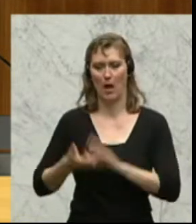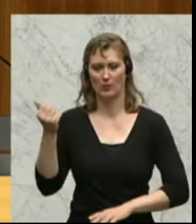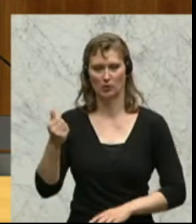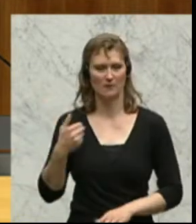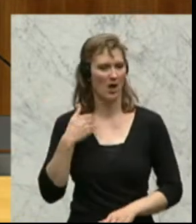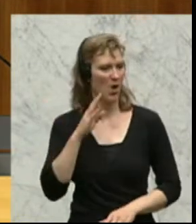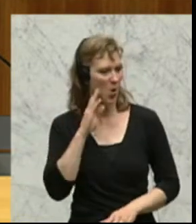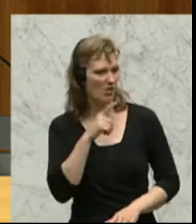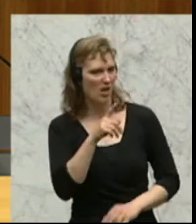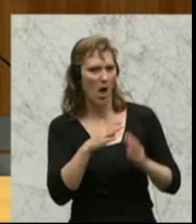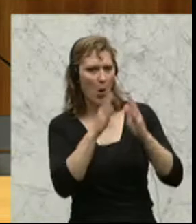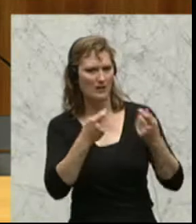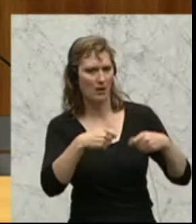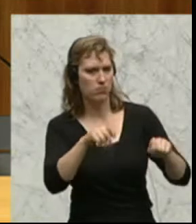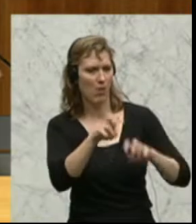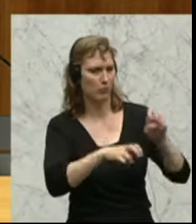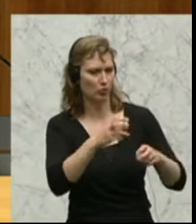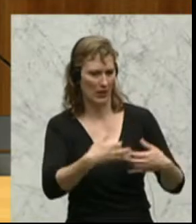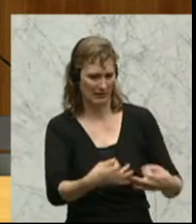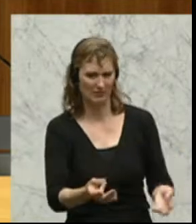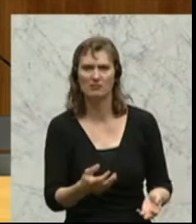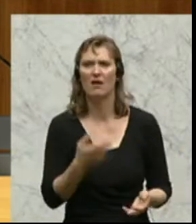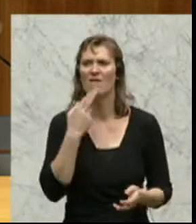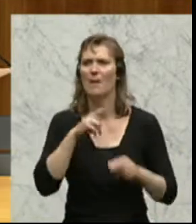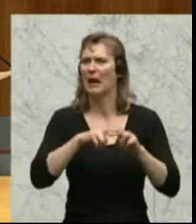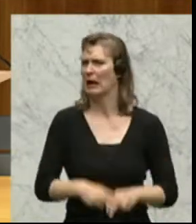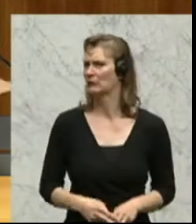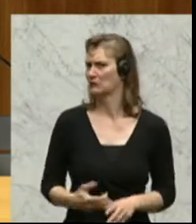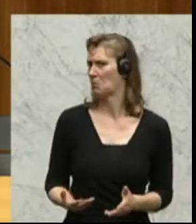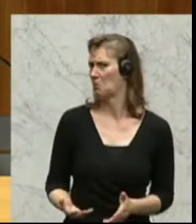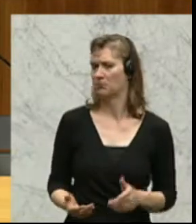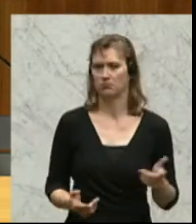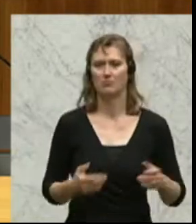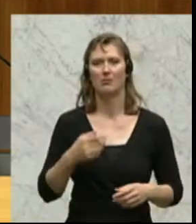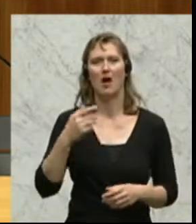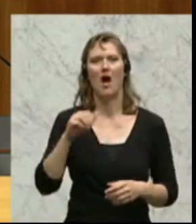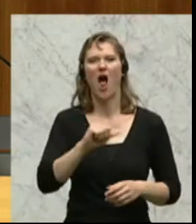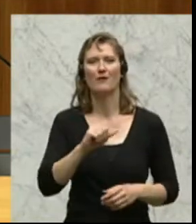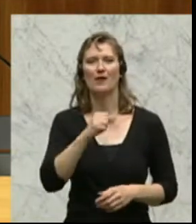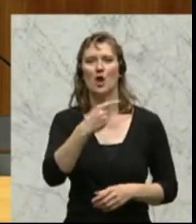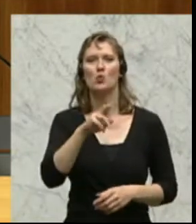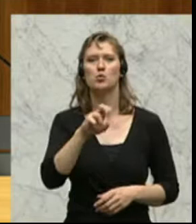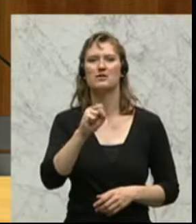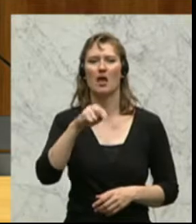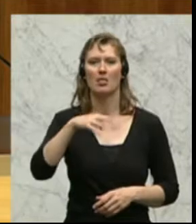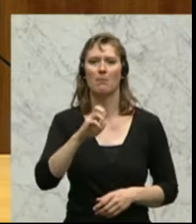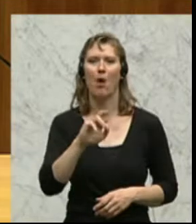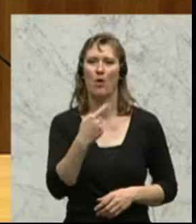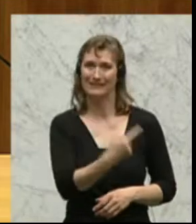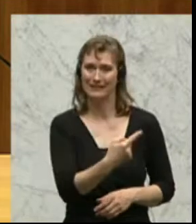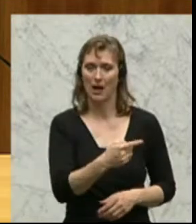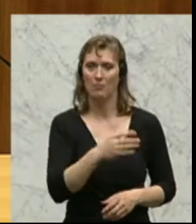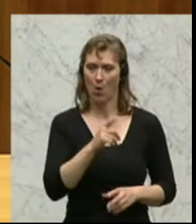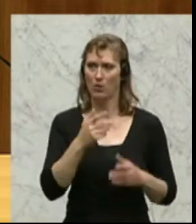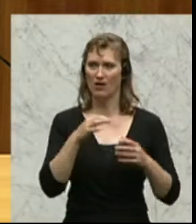soll, was bleibt dann noch? Und Alfred Gusenbauer, auch Bundeskanzler der Sozialdemokraten. Na, haben Sie was gegen